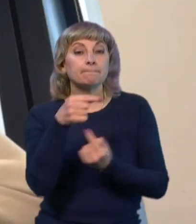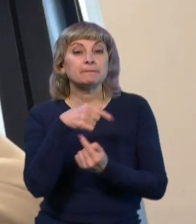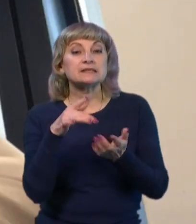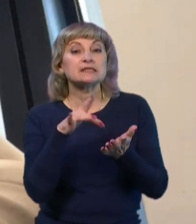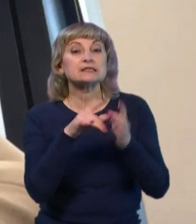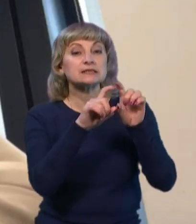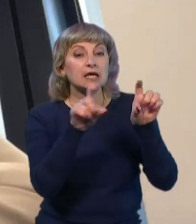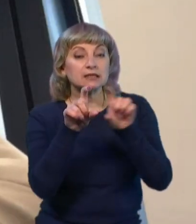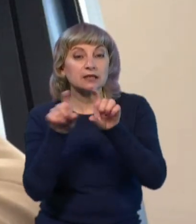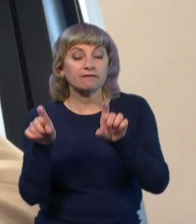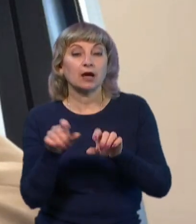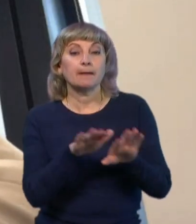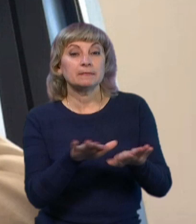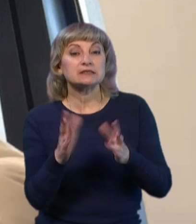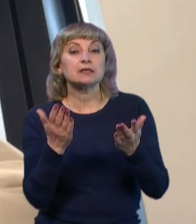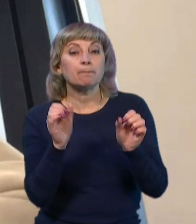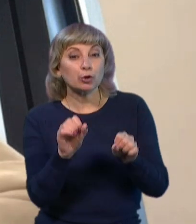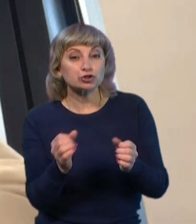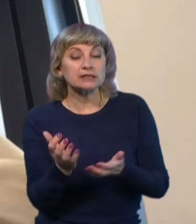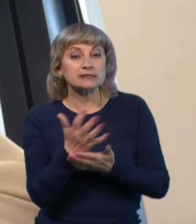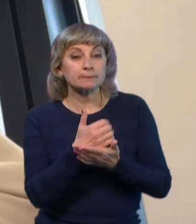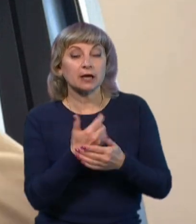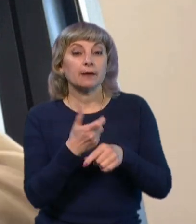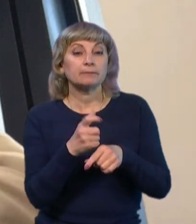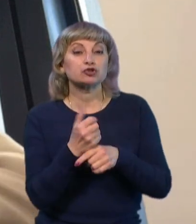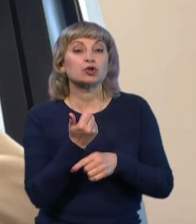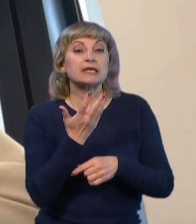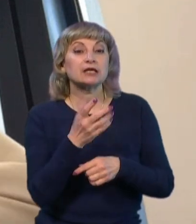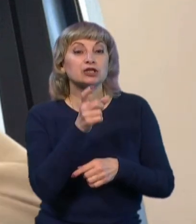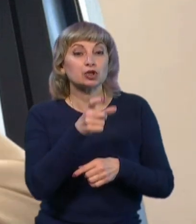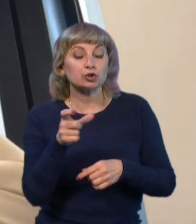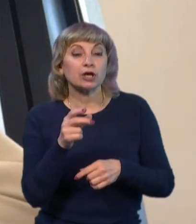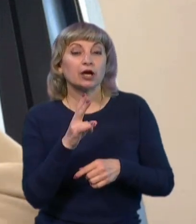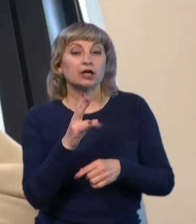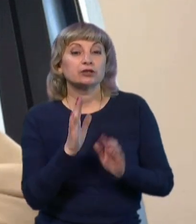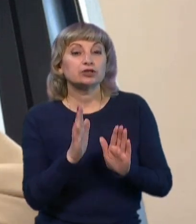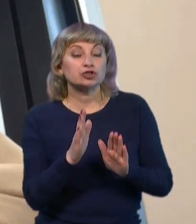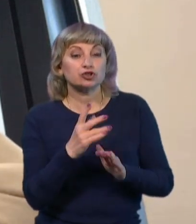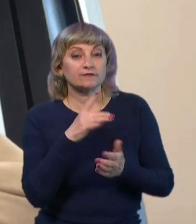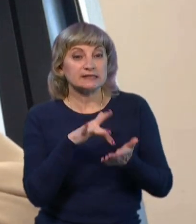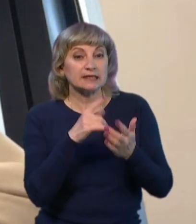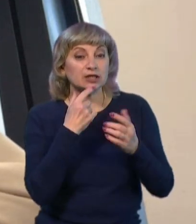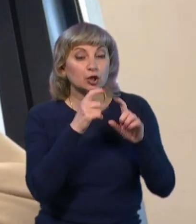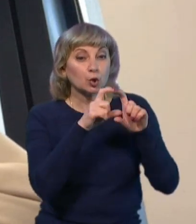бізнес-центрів, до місць, де можна зібрати більшу кількість людей, аніж виключно в центрі крові,